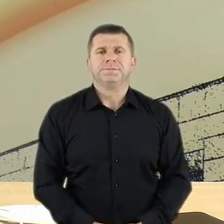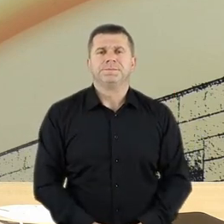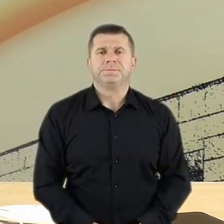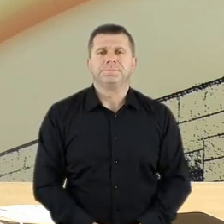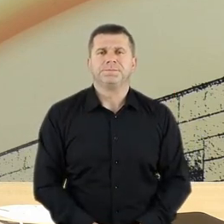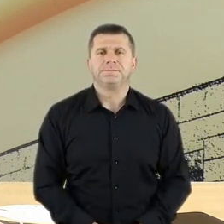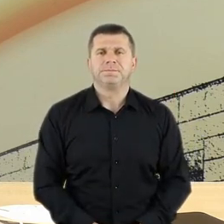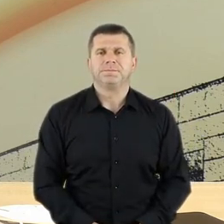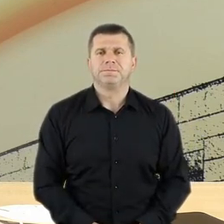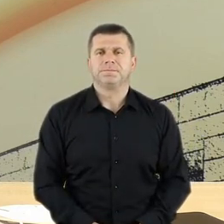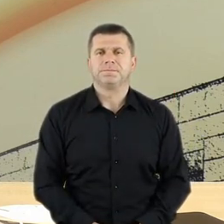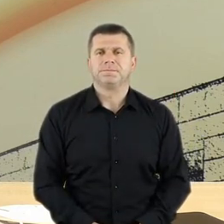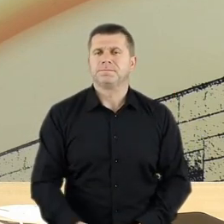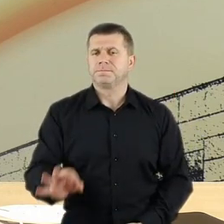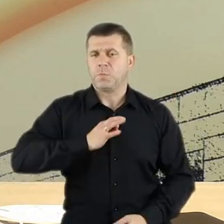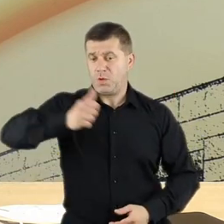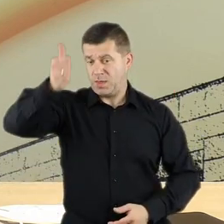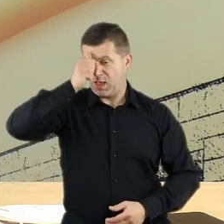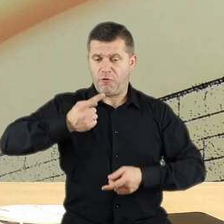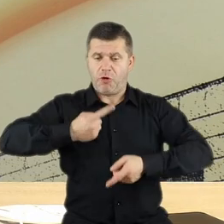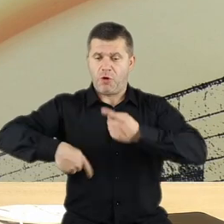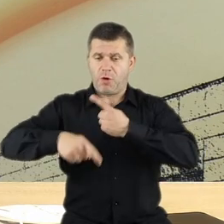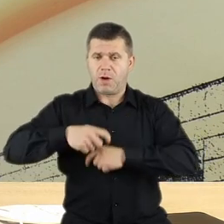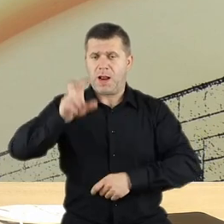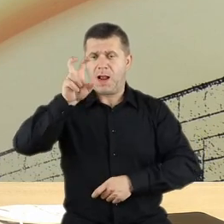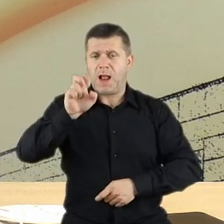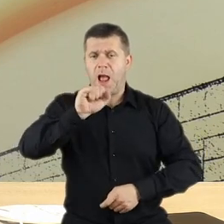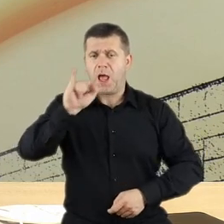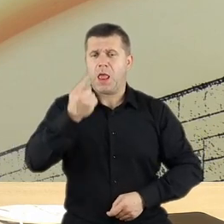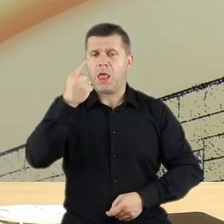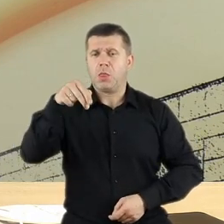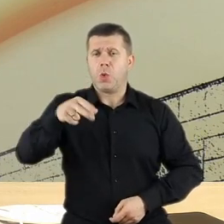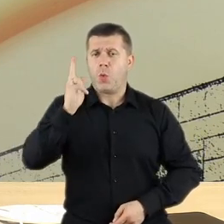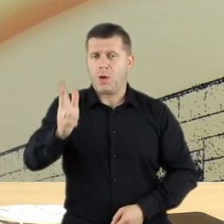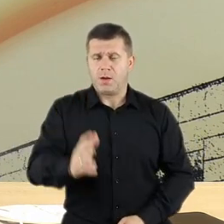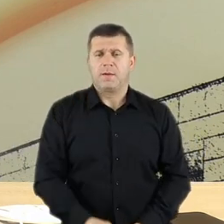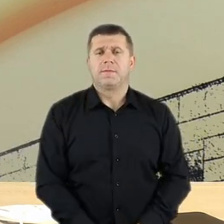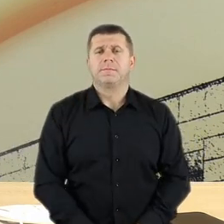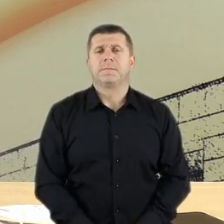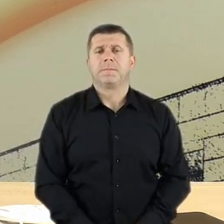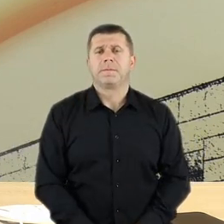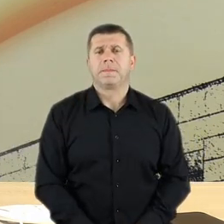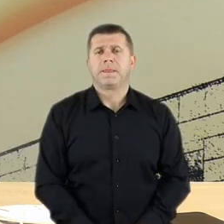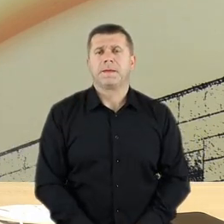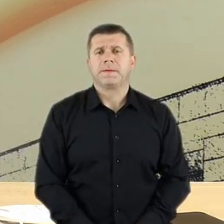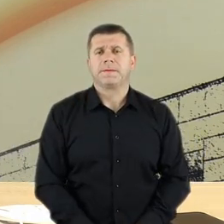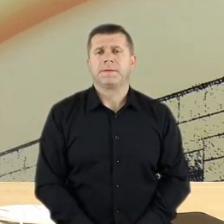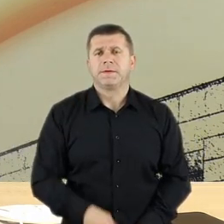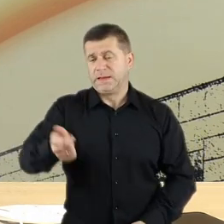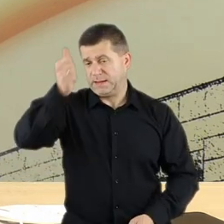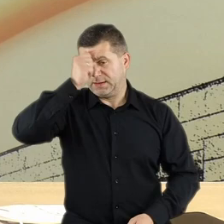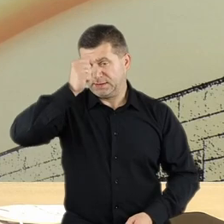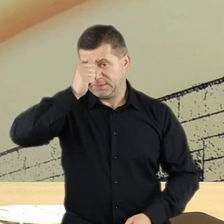i ponieważ moje nazwisko rodowe jest Hajduk więc to